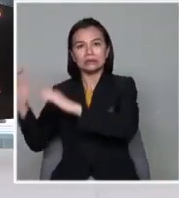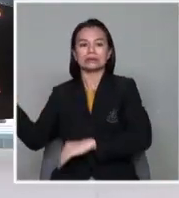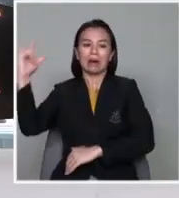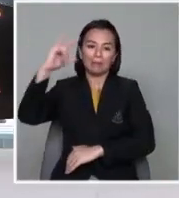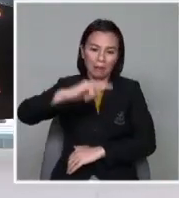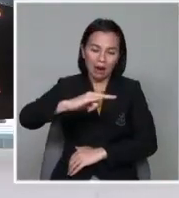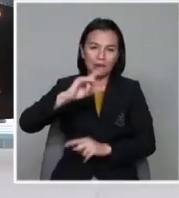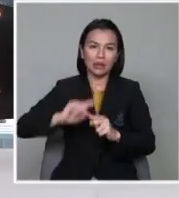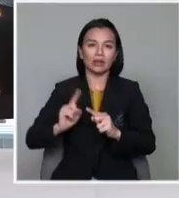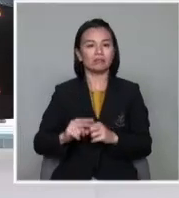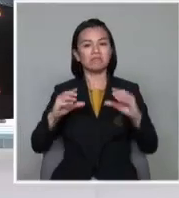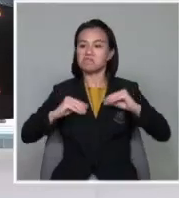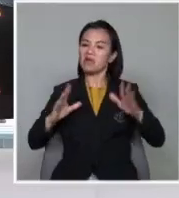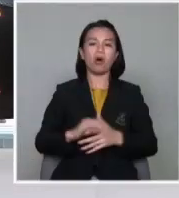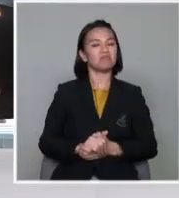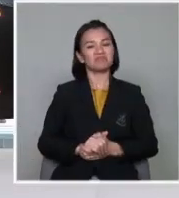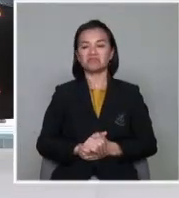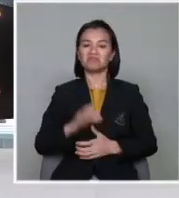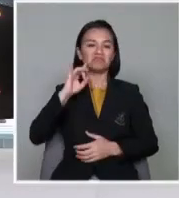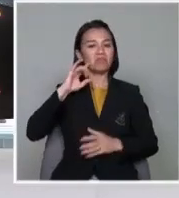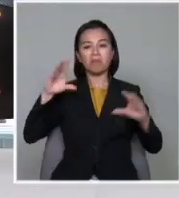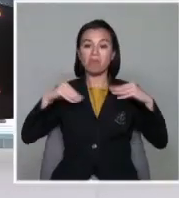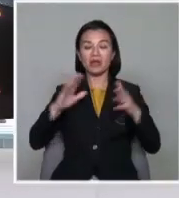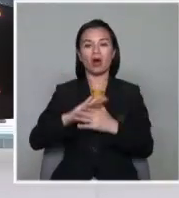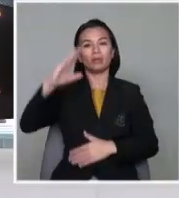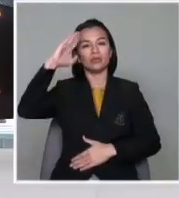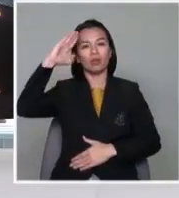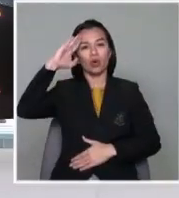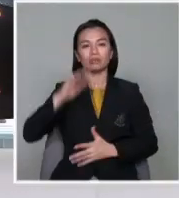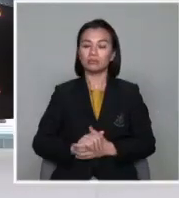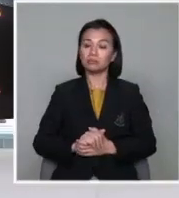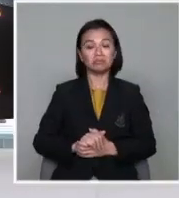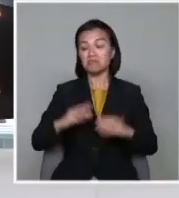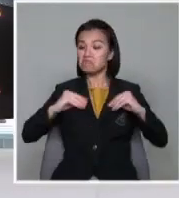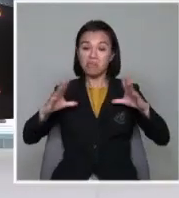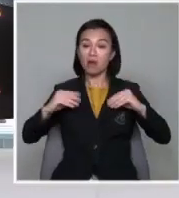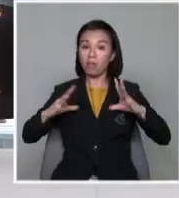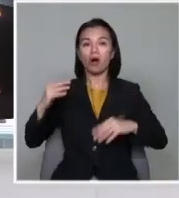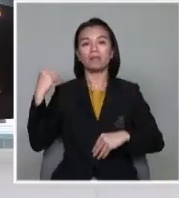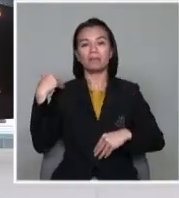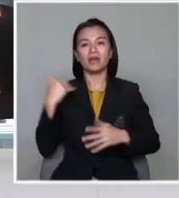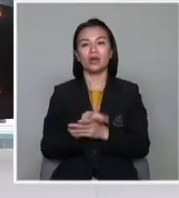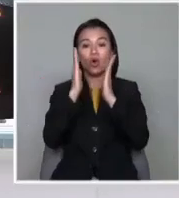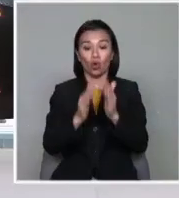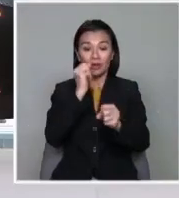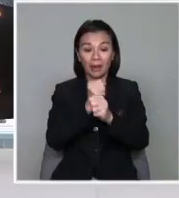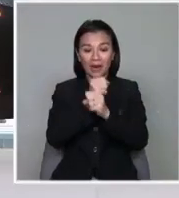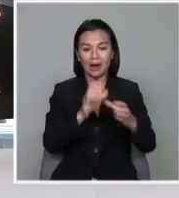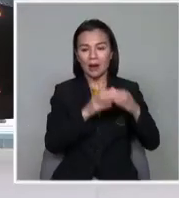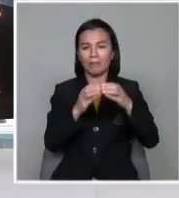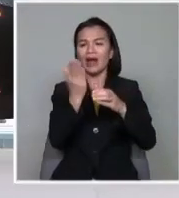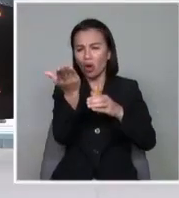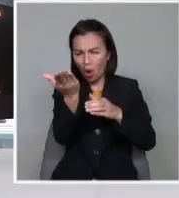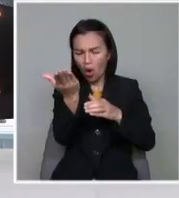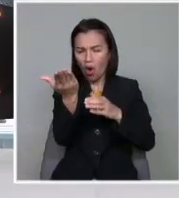ของการไม่ยอมให้ตรวจตำรวจเราก็ยืนอยู่ตรงนั้นเนี่ยก็ไม่ยอมให้ตรวจเหมือนกัน ใช่เพราะตอนแรกเจ้าหน้าที่ไปก่อนแล้วไม่ยอมให้ตรวจก็เลยต้องไป